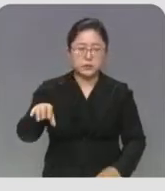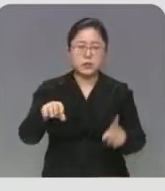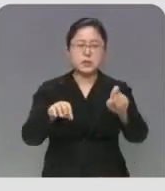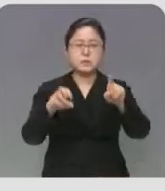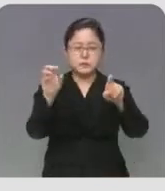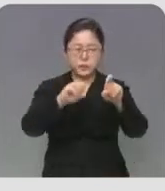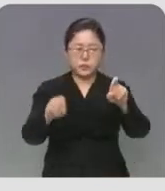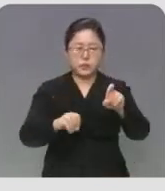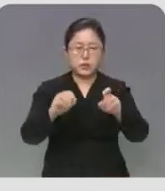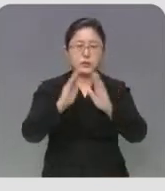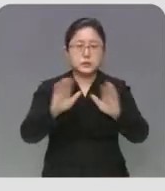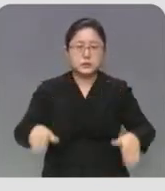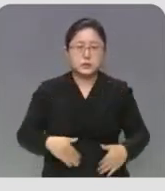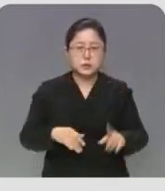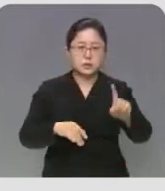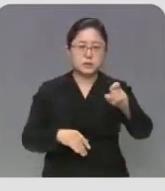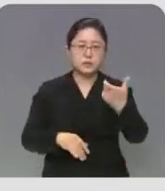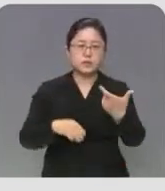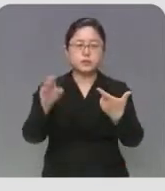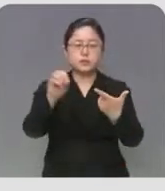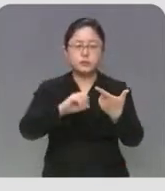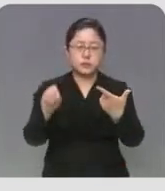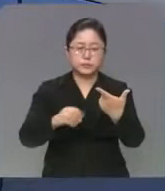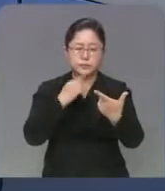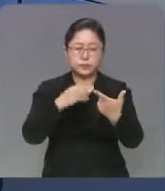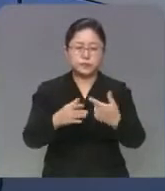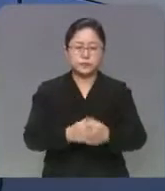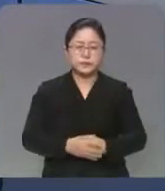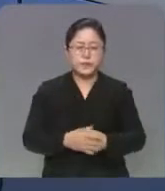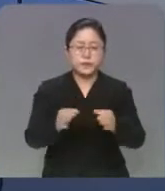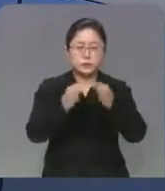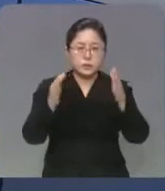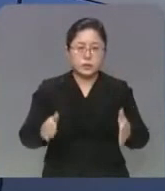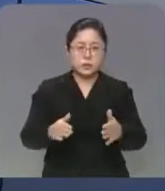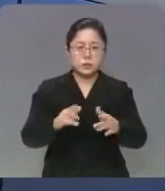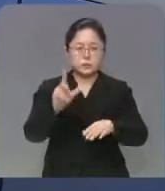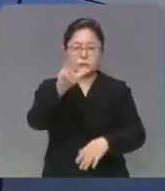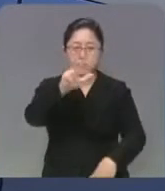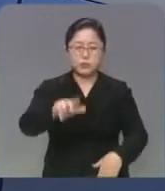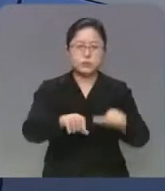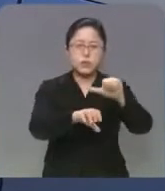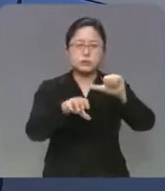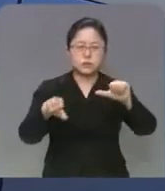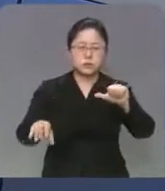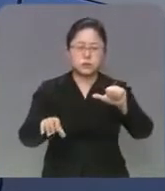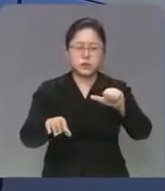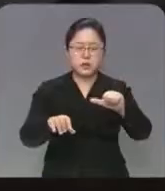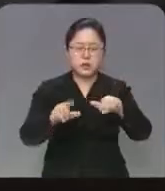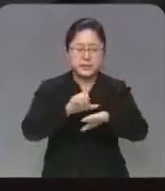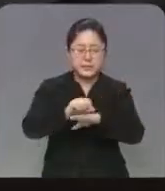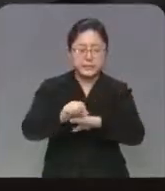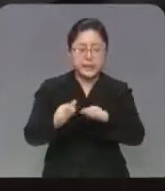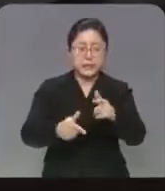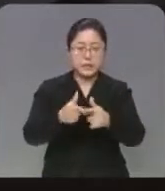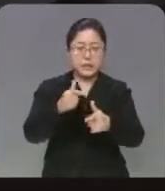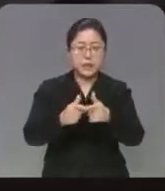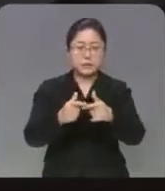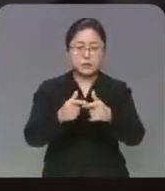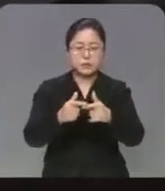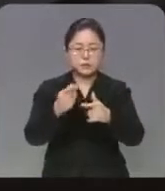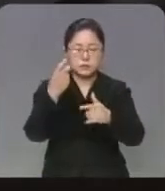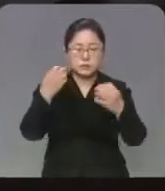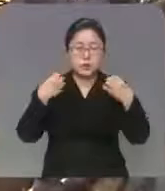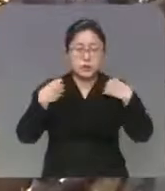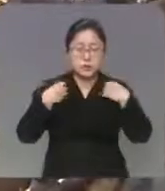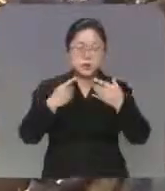11%, 전남도 16%에 불과합니다. 그동안 전국 5곳에 불과한 지방산림청에서만 접수가